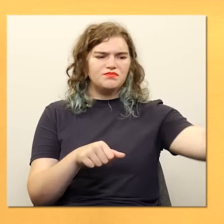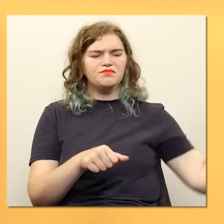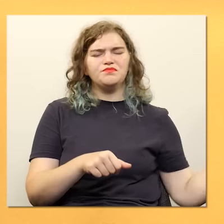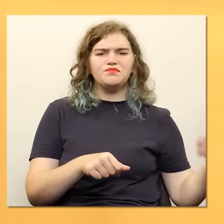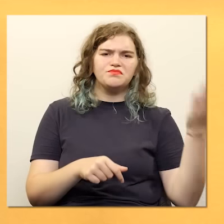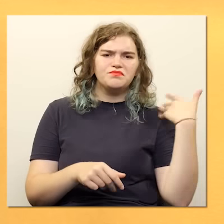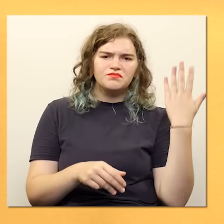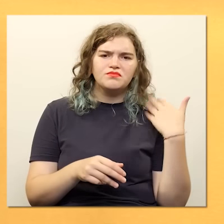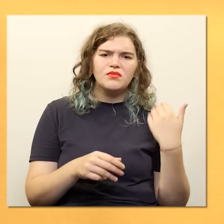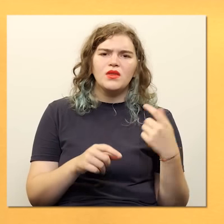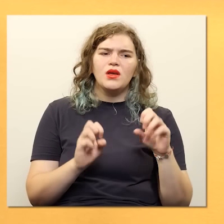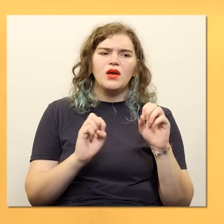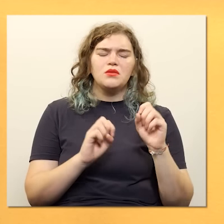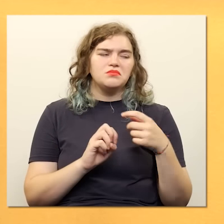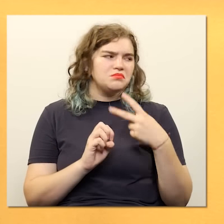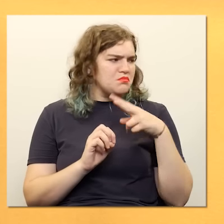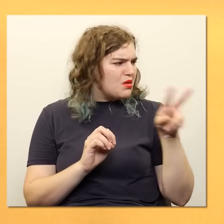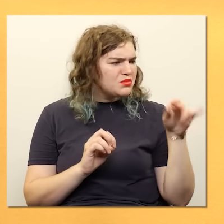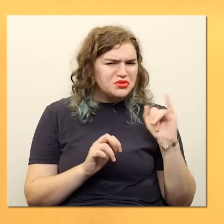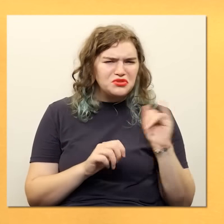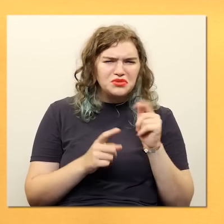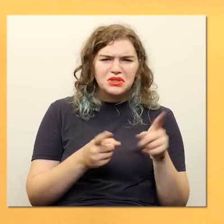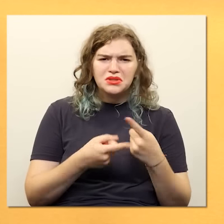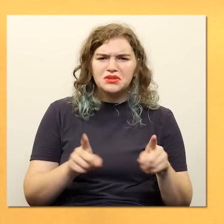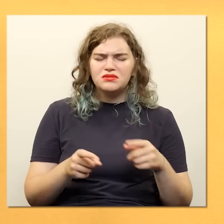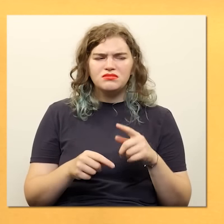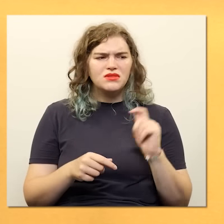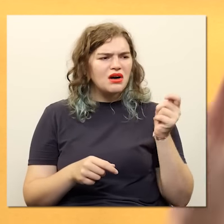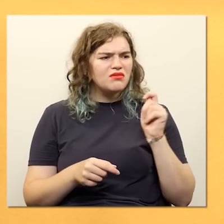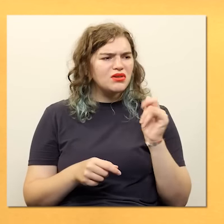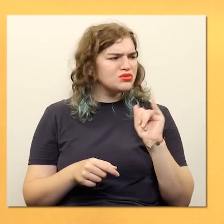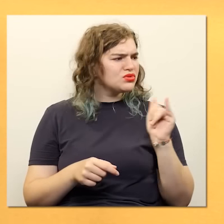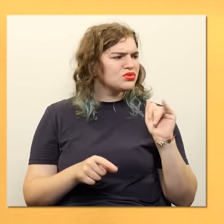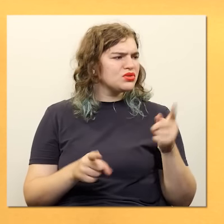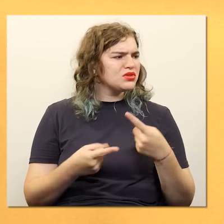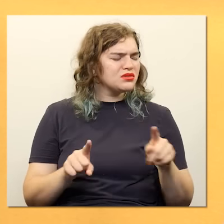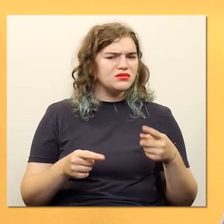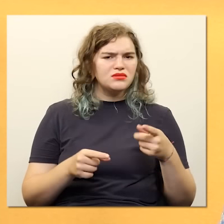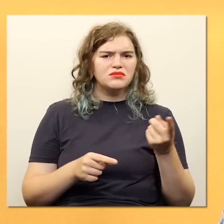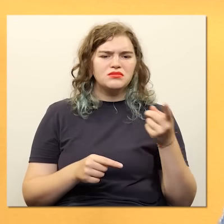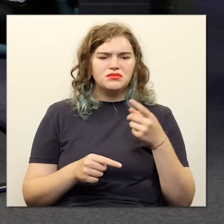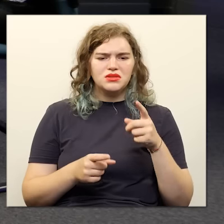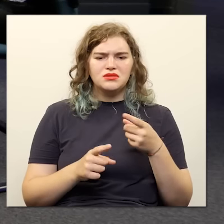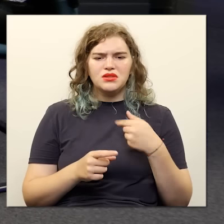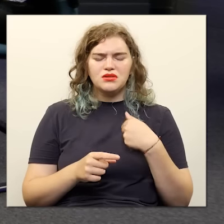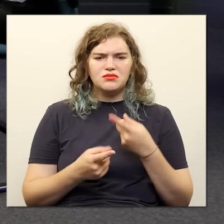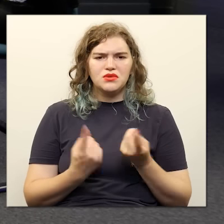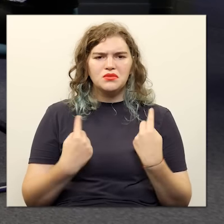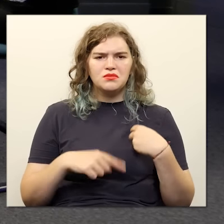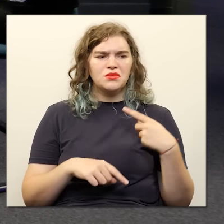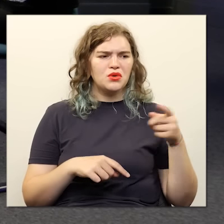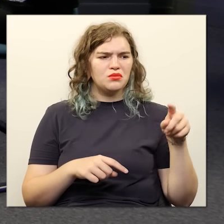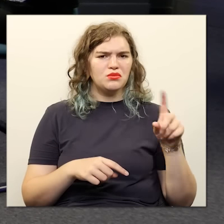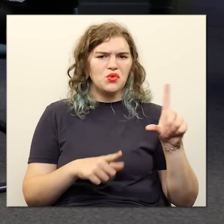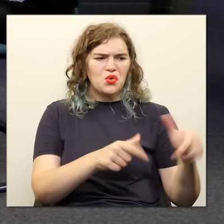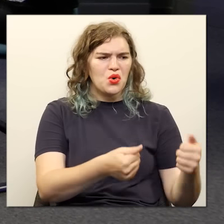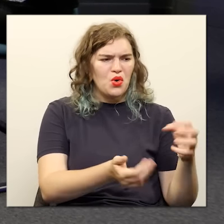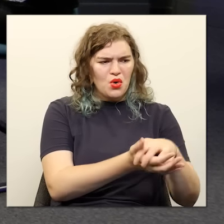erau atunci containerele. M-am uitat, am ieșit să văd cine cântă cântările noastre pe la